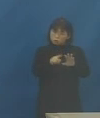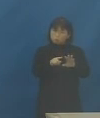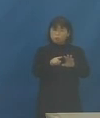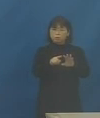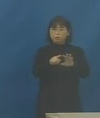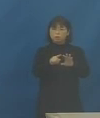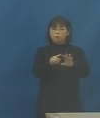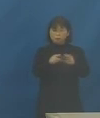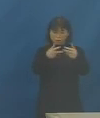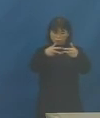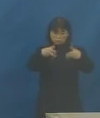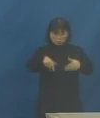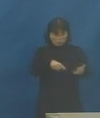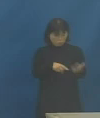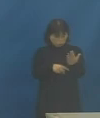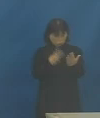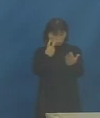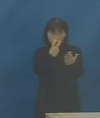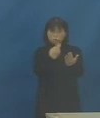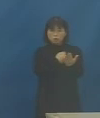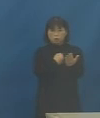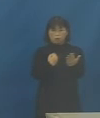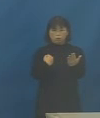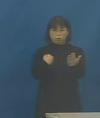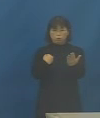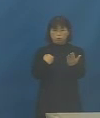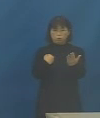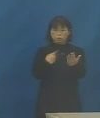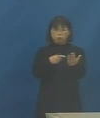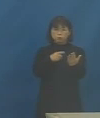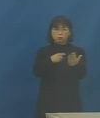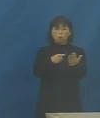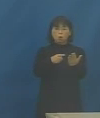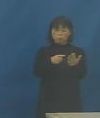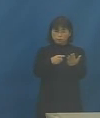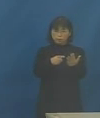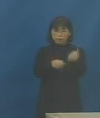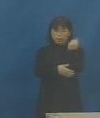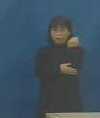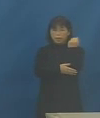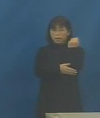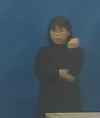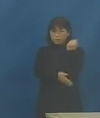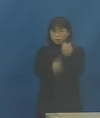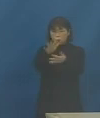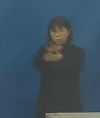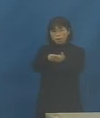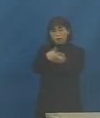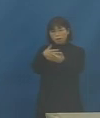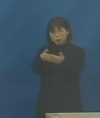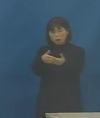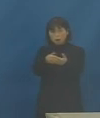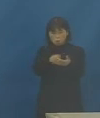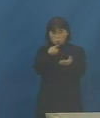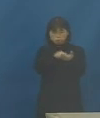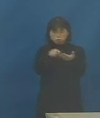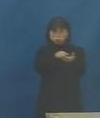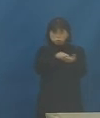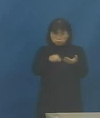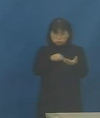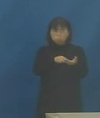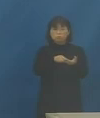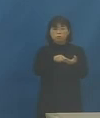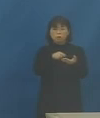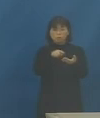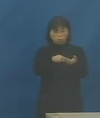あのシステム上見えるようになるんですねでそこにあのバイタルデータいろんな基礎的なデータを入れたりしていただきますで